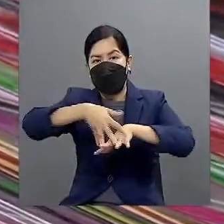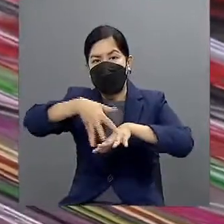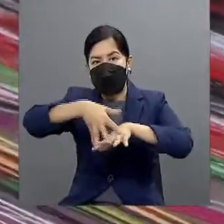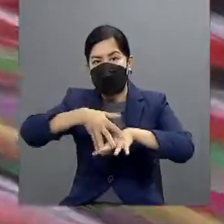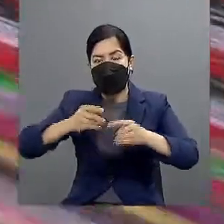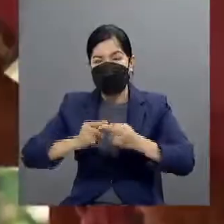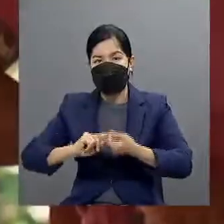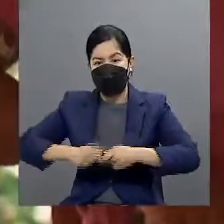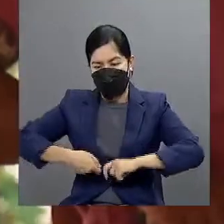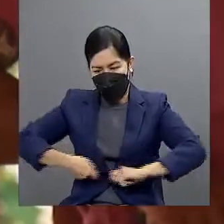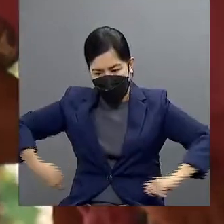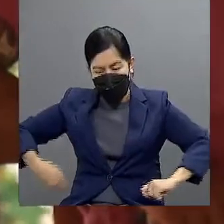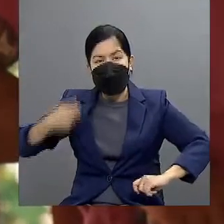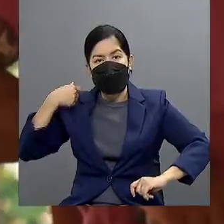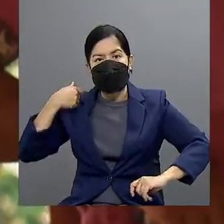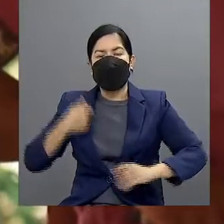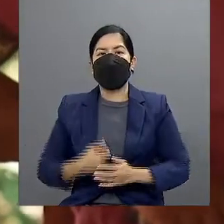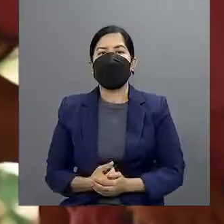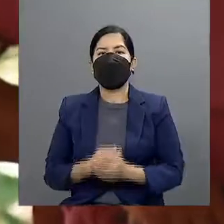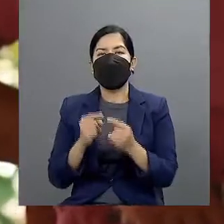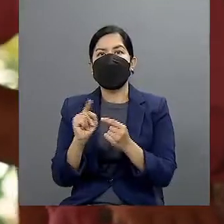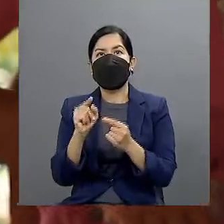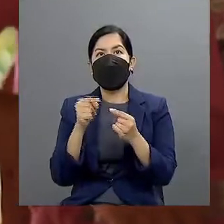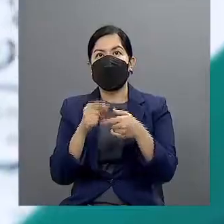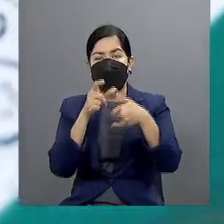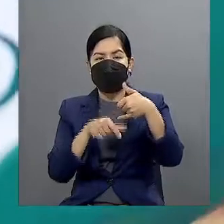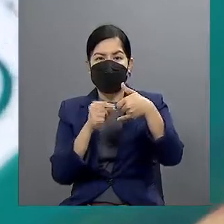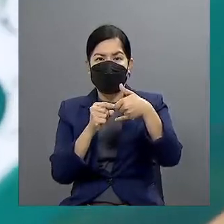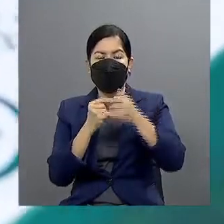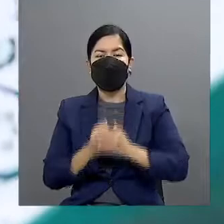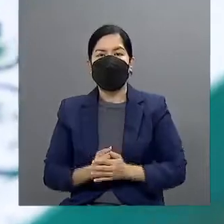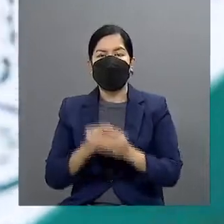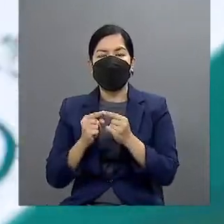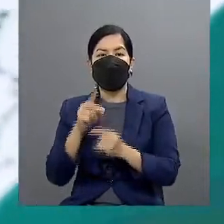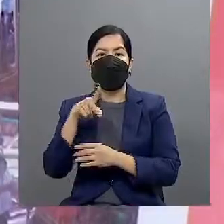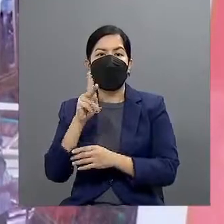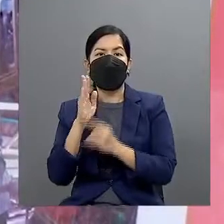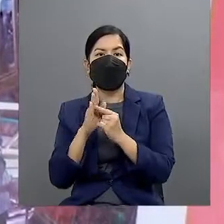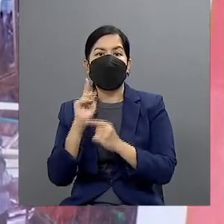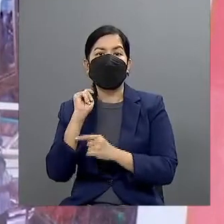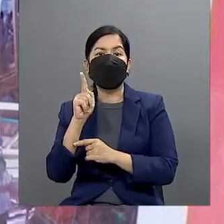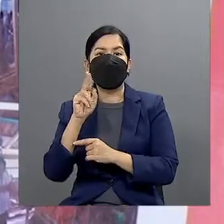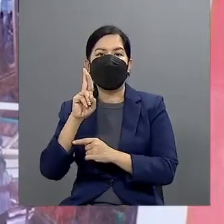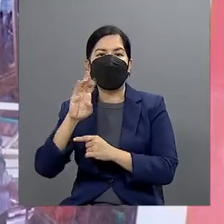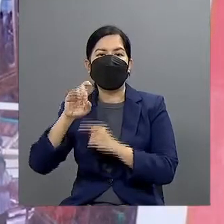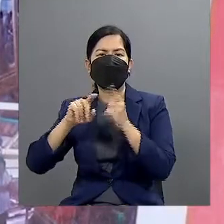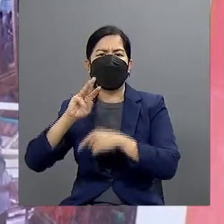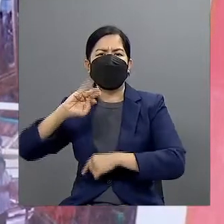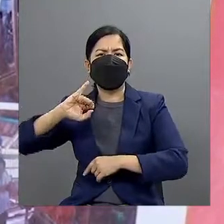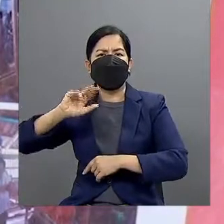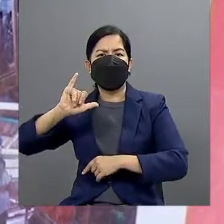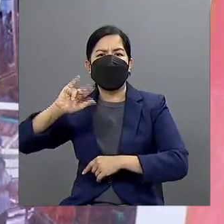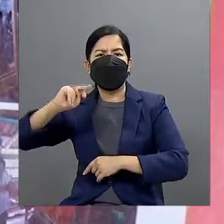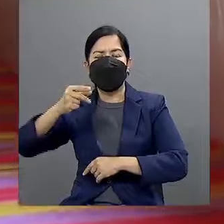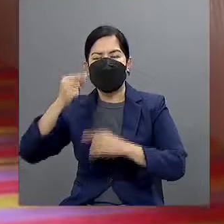ให้เป็นประโยชน์โดยป้าเที่ยงหรือนางเที่ยงจิตมณีเป็นผู้ริเริ่มแนวคิดเพื่อส่งเสริมและพัฒนาผ้าพื้นถิ่น